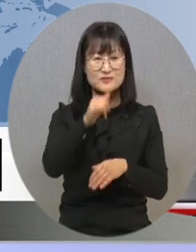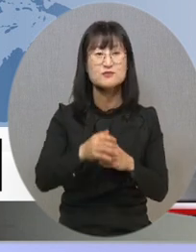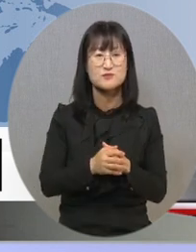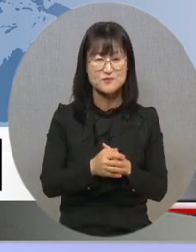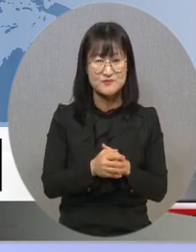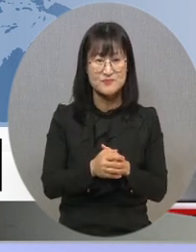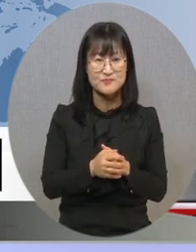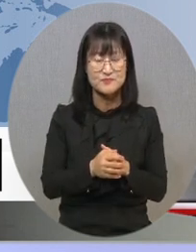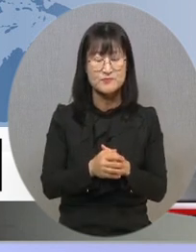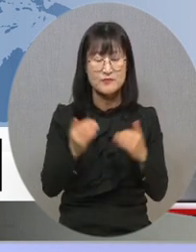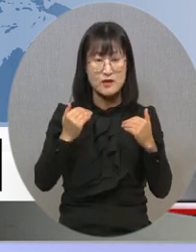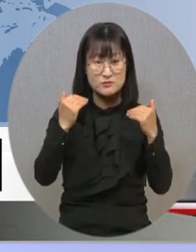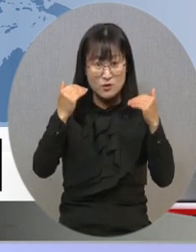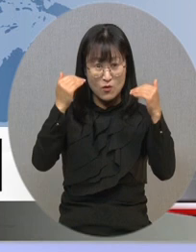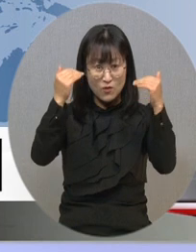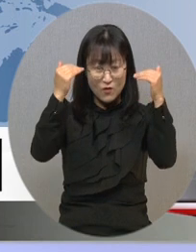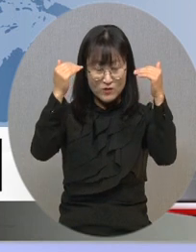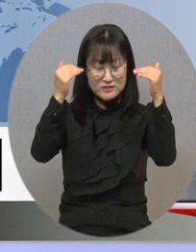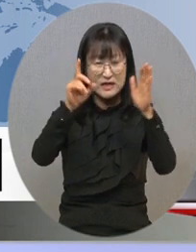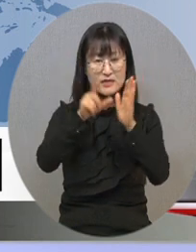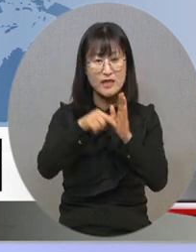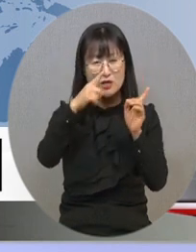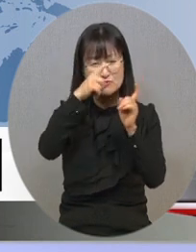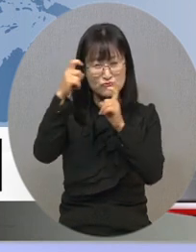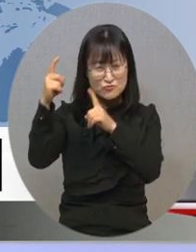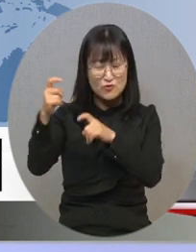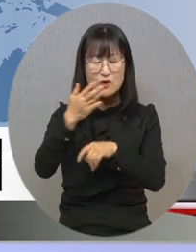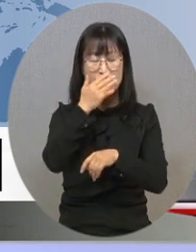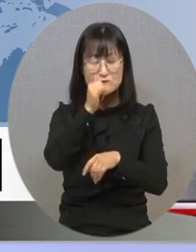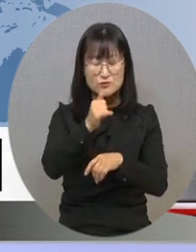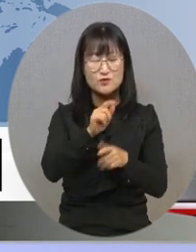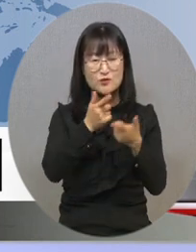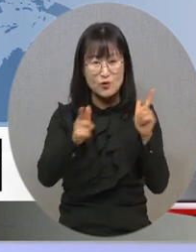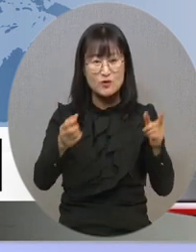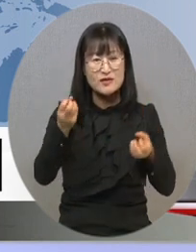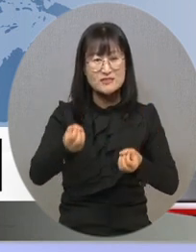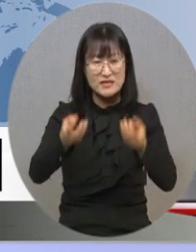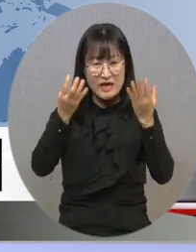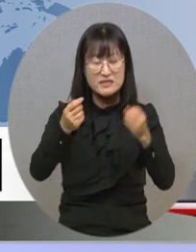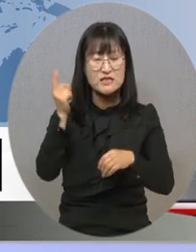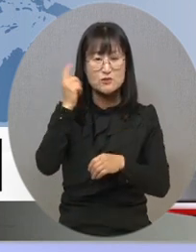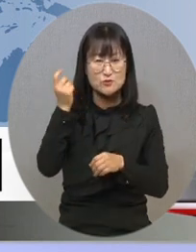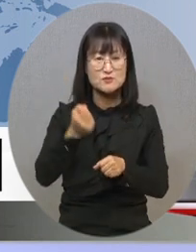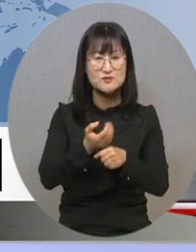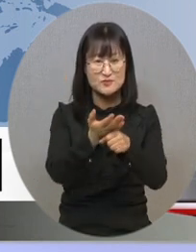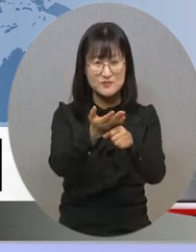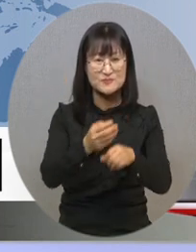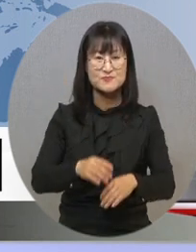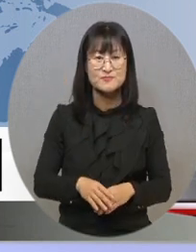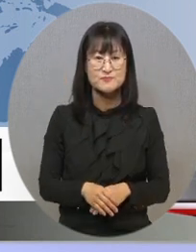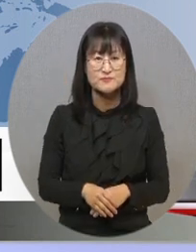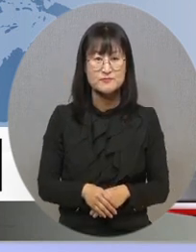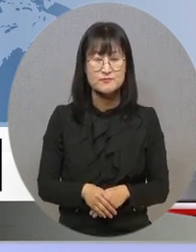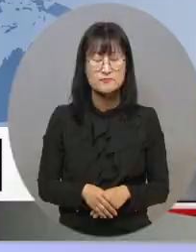추억이 성장의 밑걸음이 될 수 있도록 마련된 여러 행사 소식을 김정영 기자가